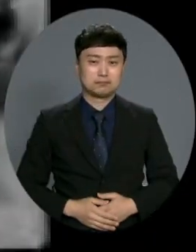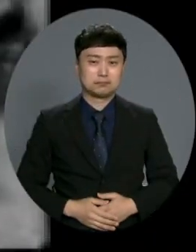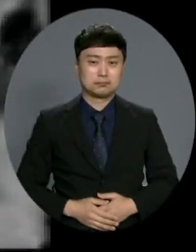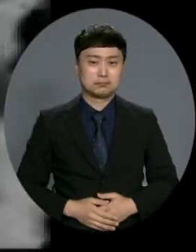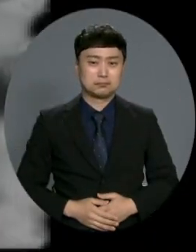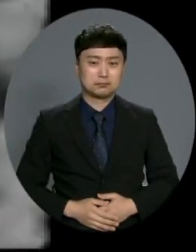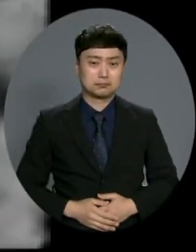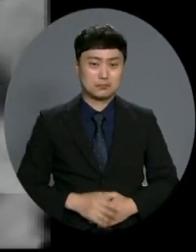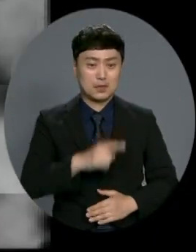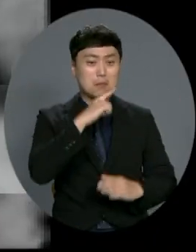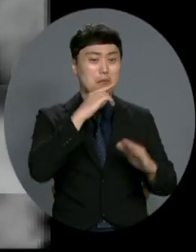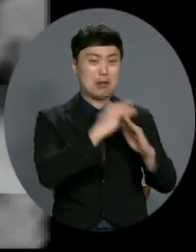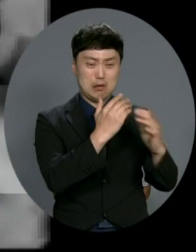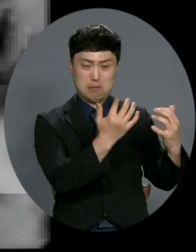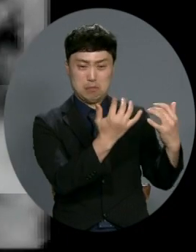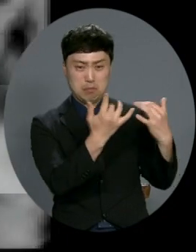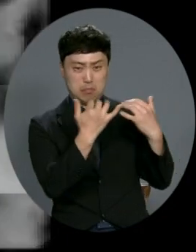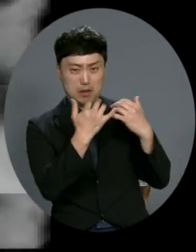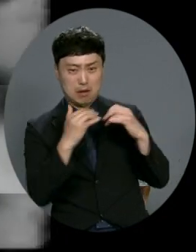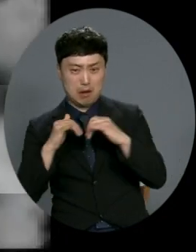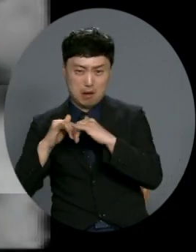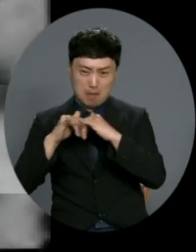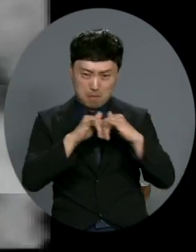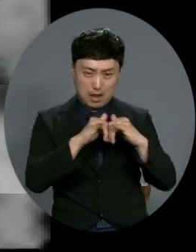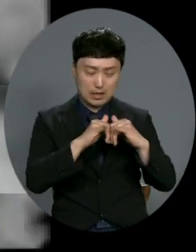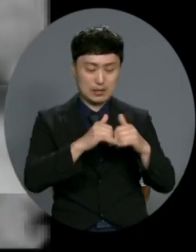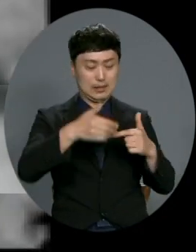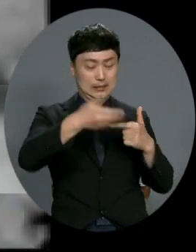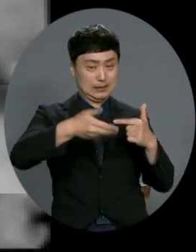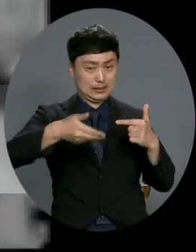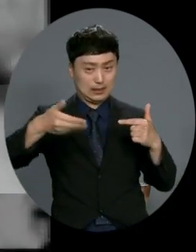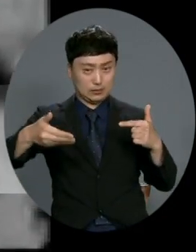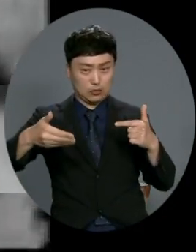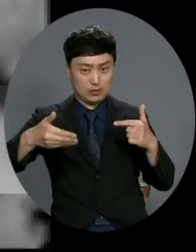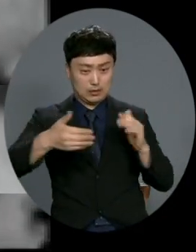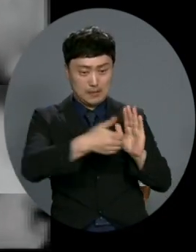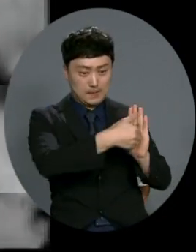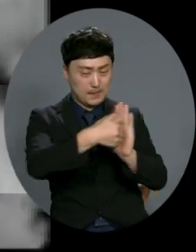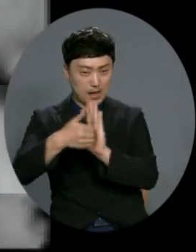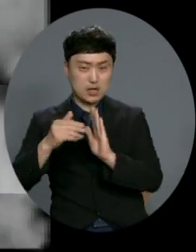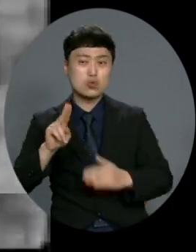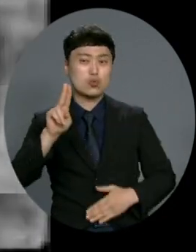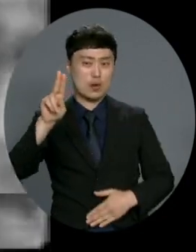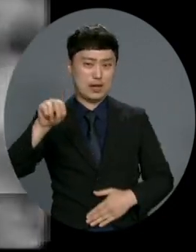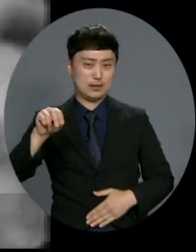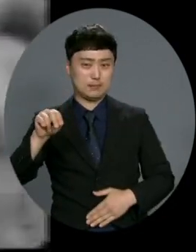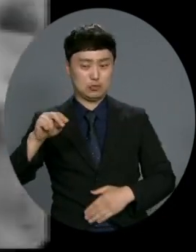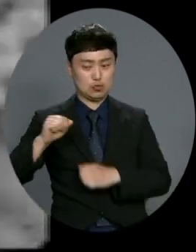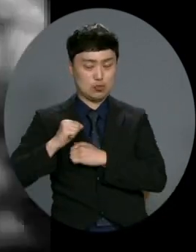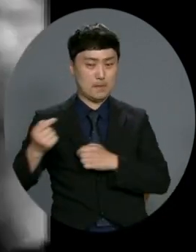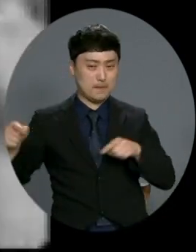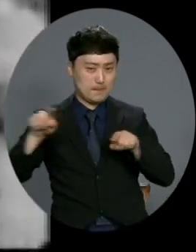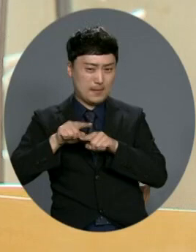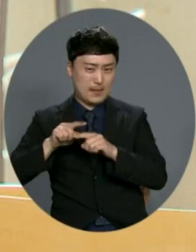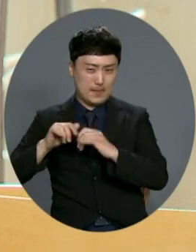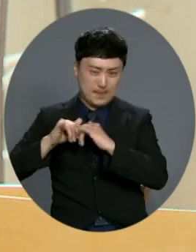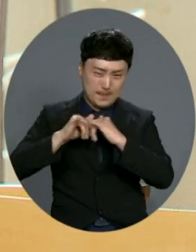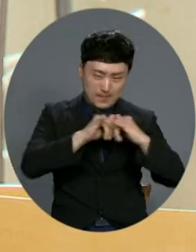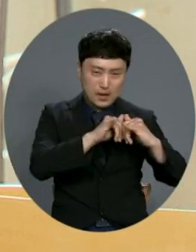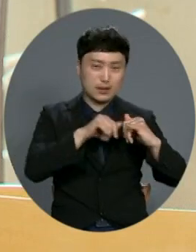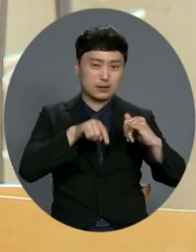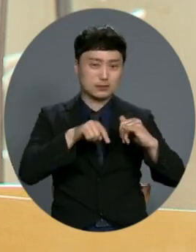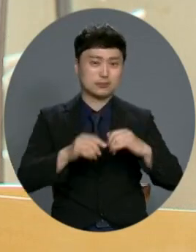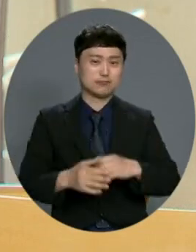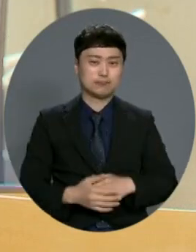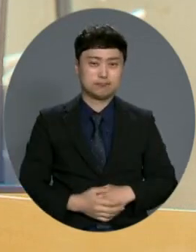거침없는 북한군의 남침에 맞서 최종 저지선이던 낙동강 전투에 유엔군과 함께 투입됐습니다.